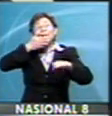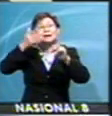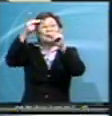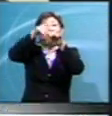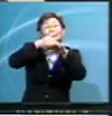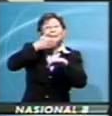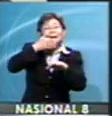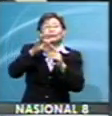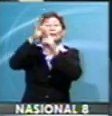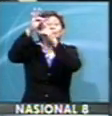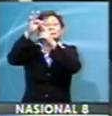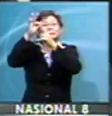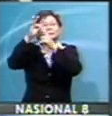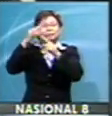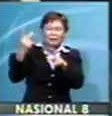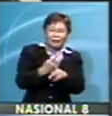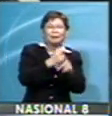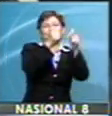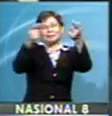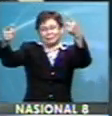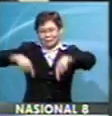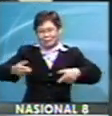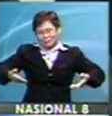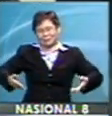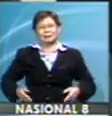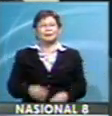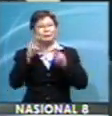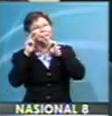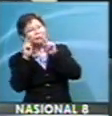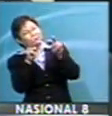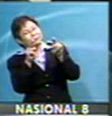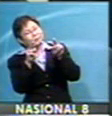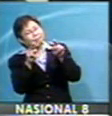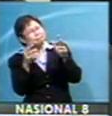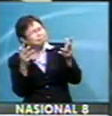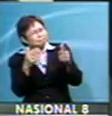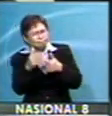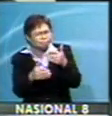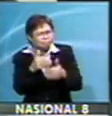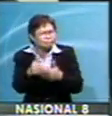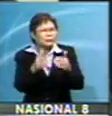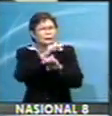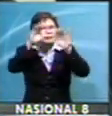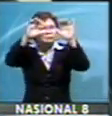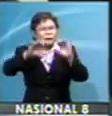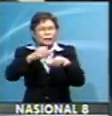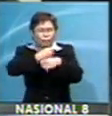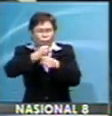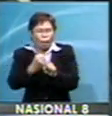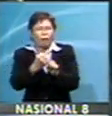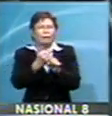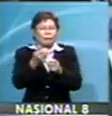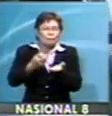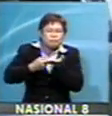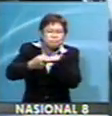ini terutamanya yang kali pertama datang ke sini melihat bagaimana proses-proses dan cara-cara ya